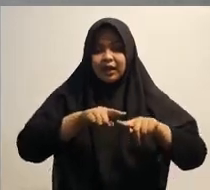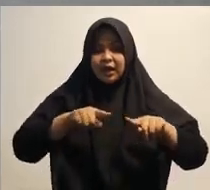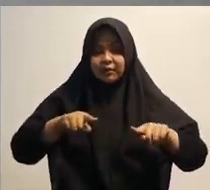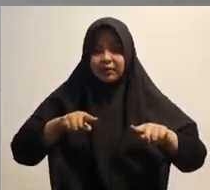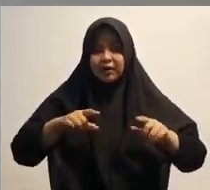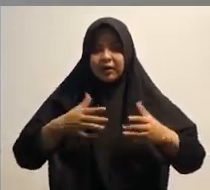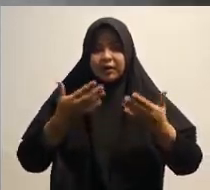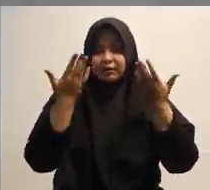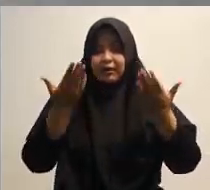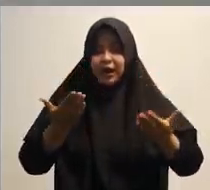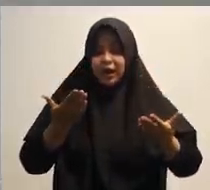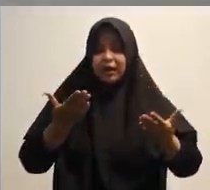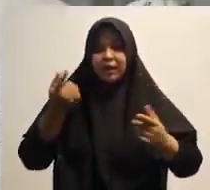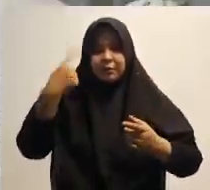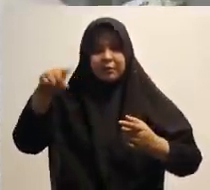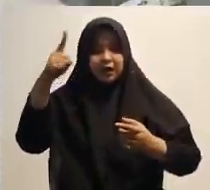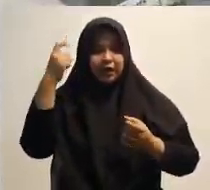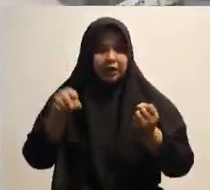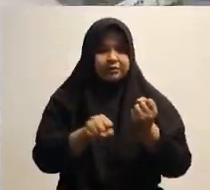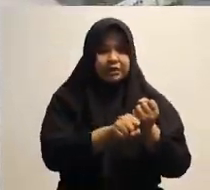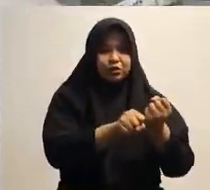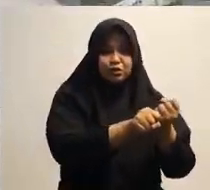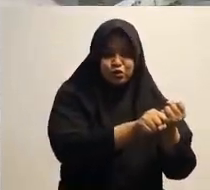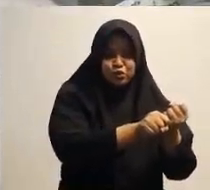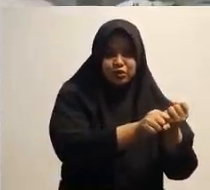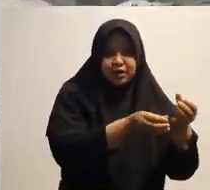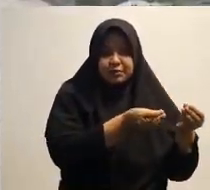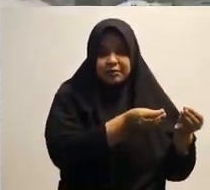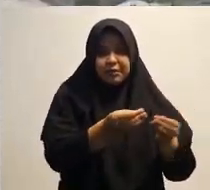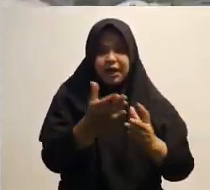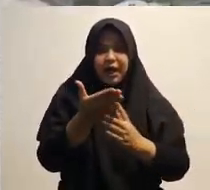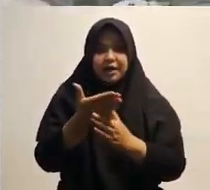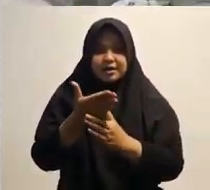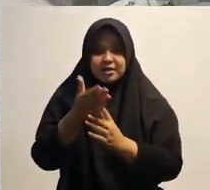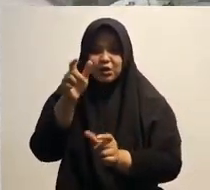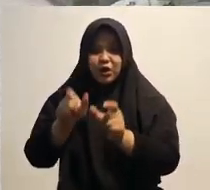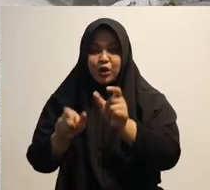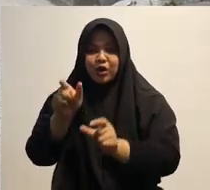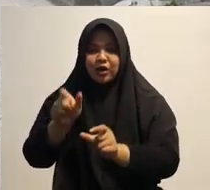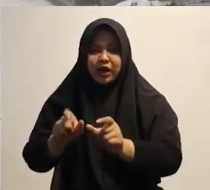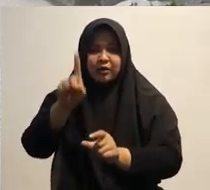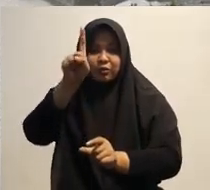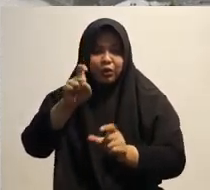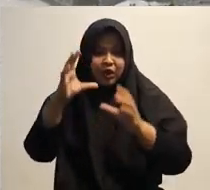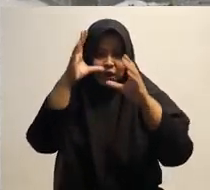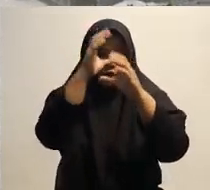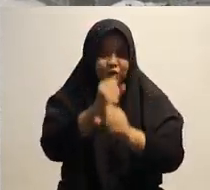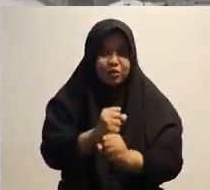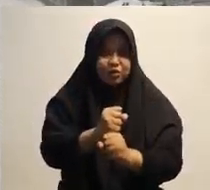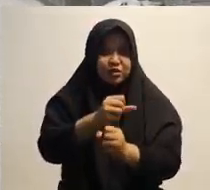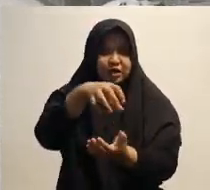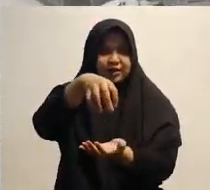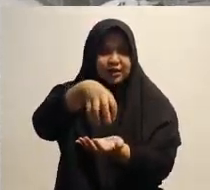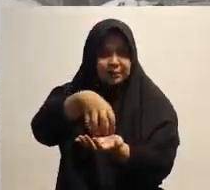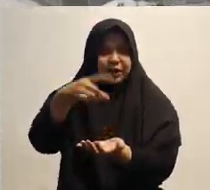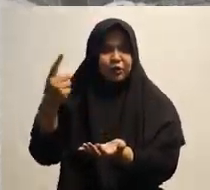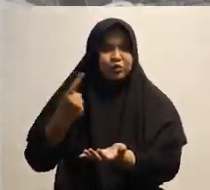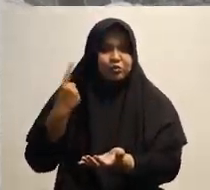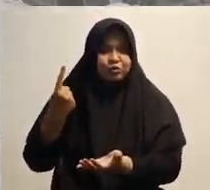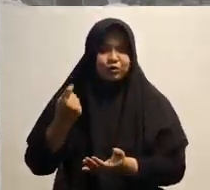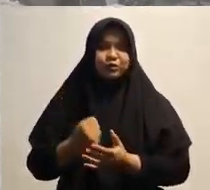tetapi bagaimana keberpihakan pemerintah dalam memberi akses pada mereka yang memiliki kebutuhan khusus di ruang publik?